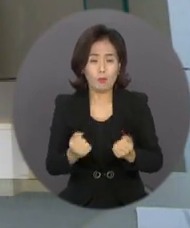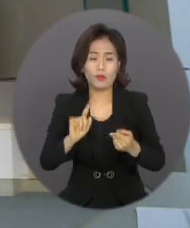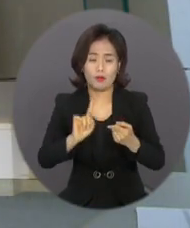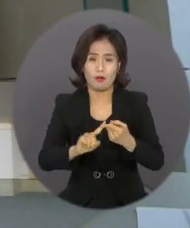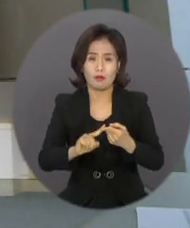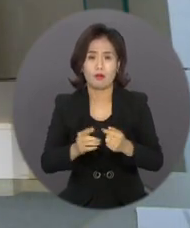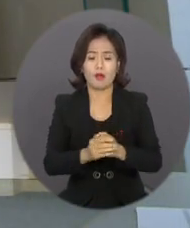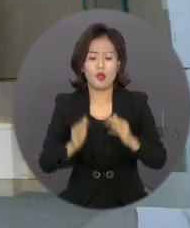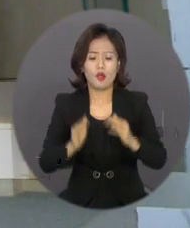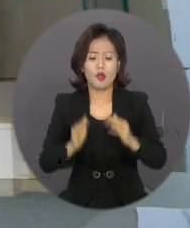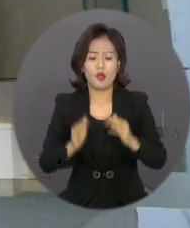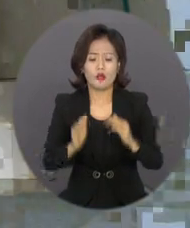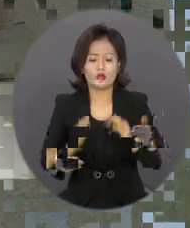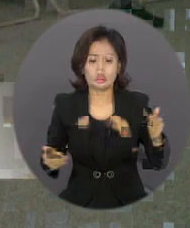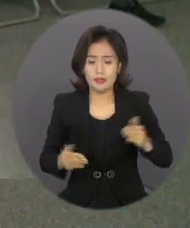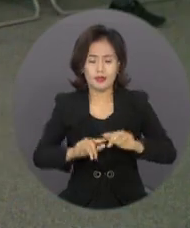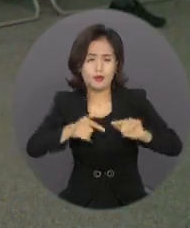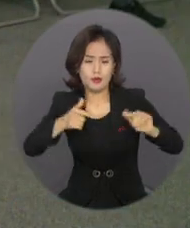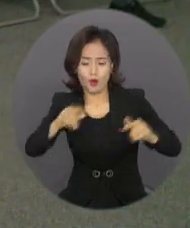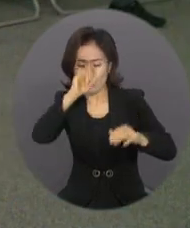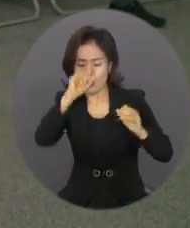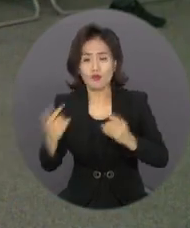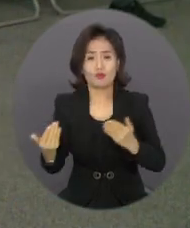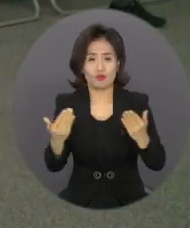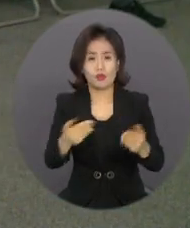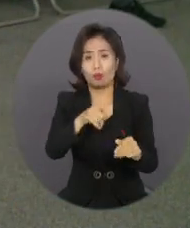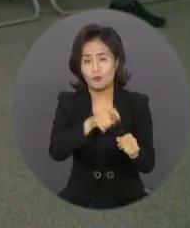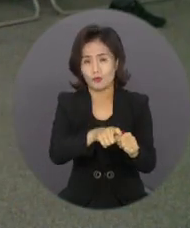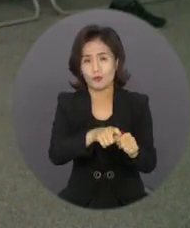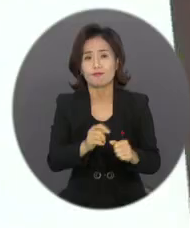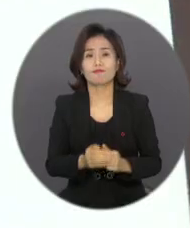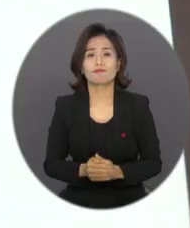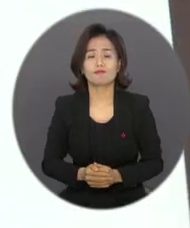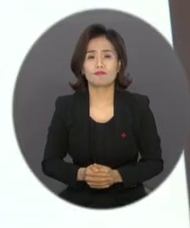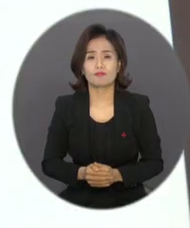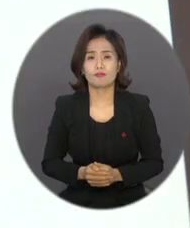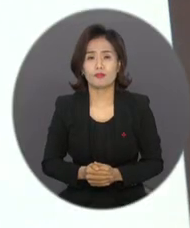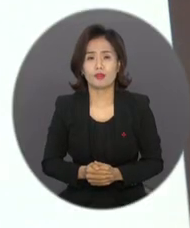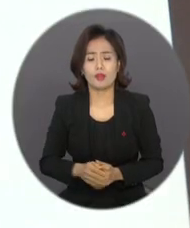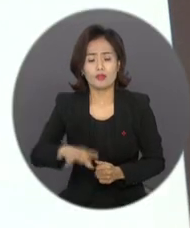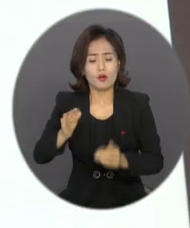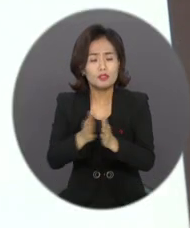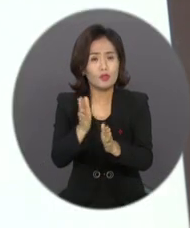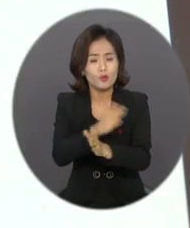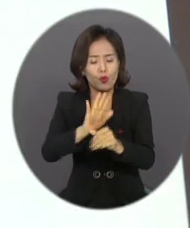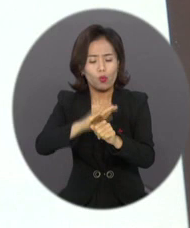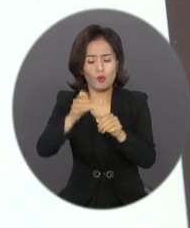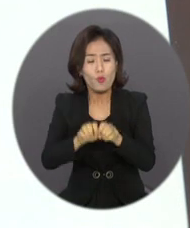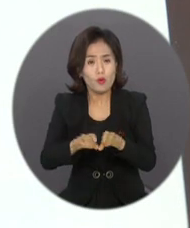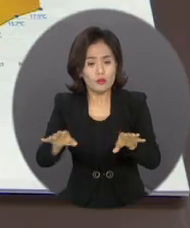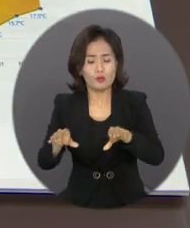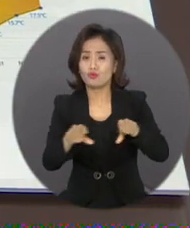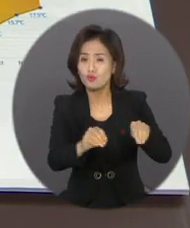프로젝트 중 하나로 전남 다양한 기회를 제공하겠다는 취지였습니다 첫 시행 이후 코로나19